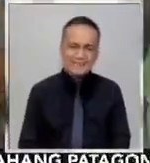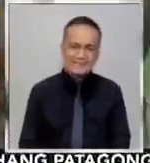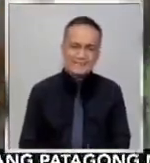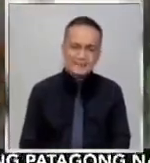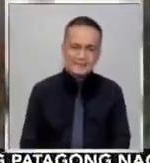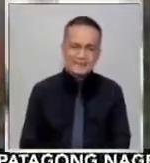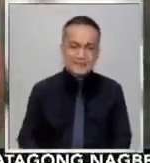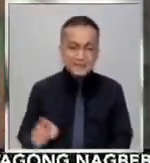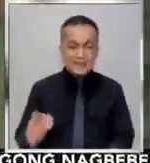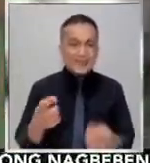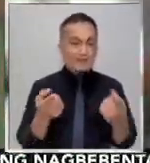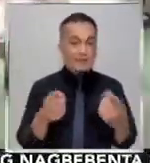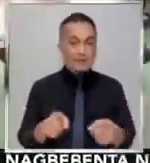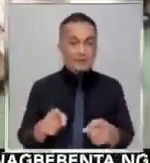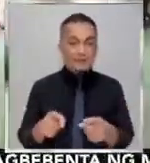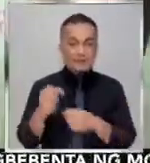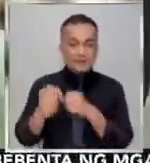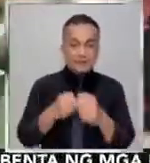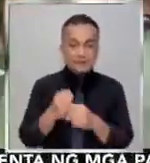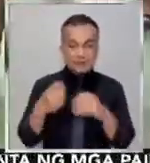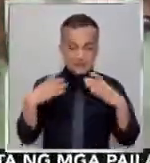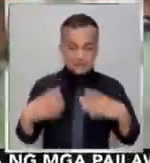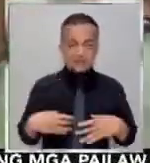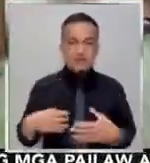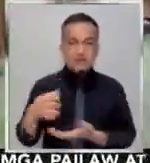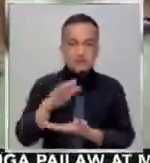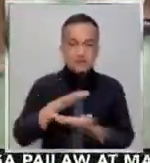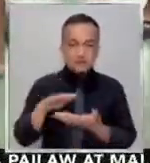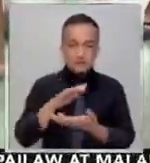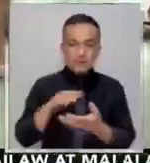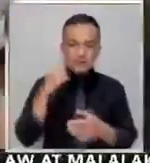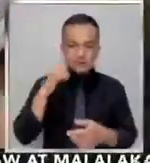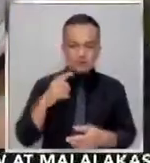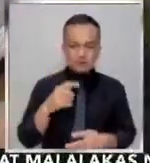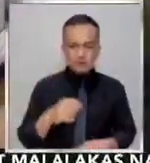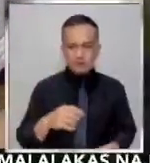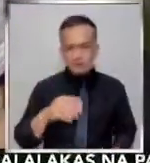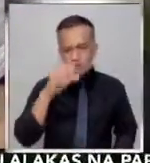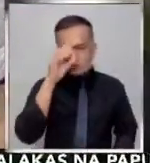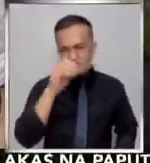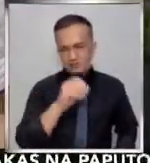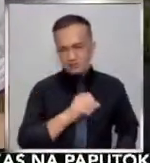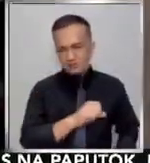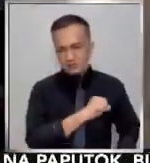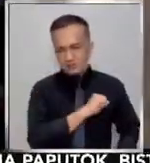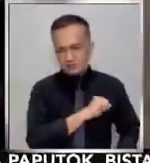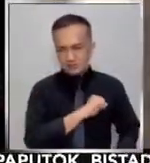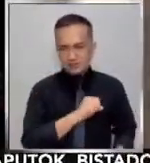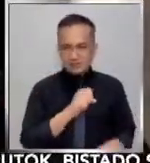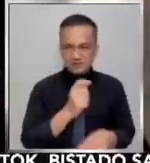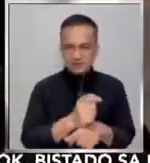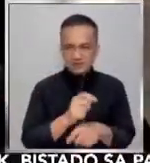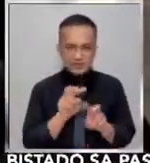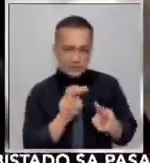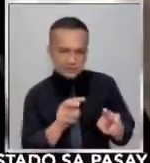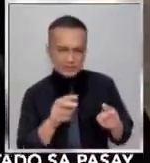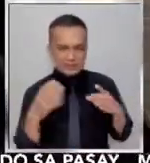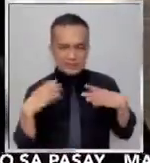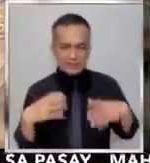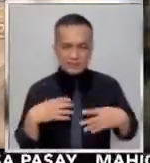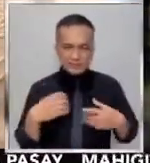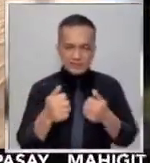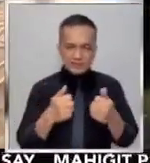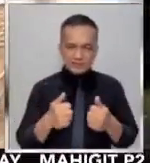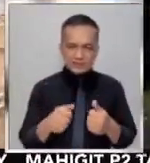Idaraos ulit ang taunang costume party para sa mga barako ng Tondo. Sinilip namin ang mga costume ng ilang contestant.